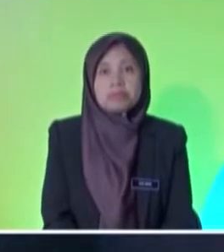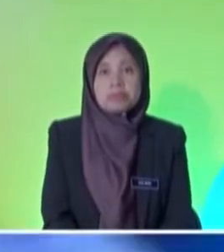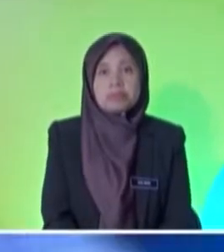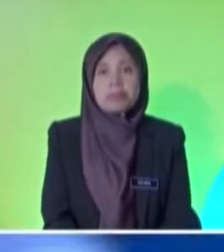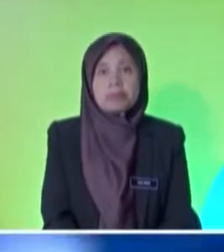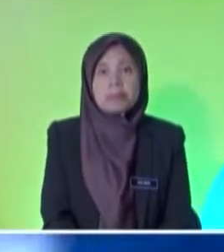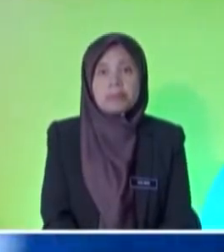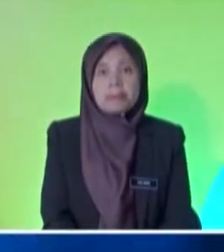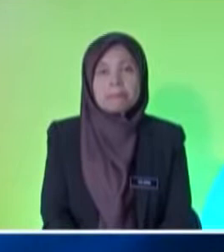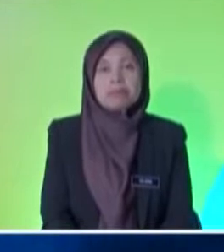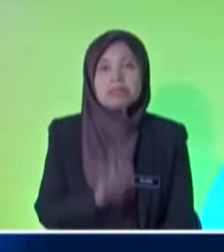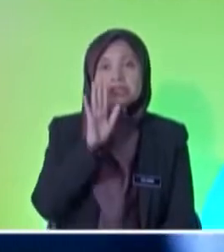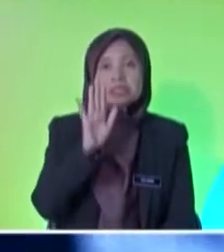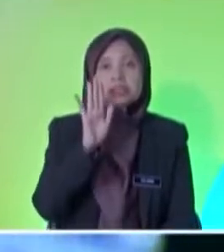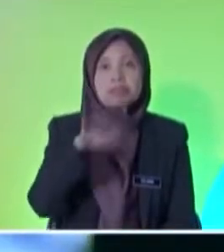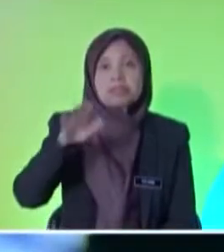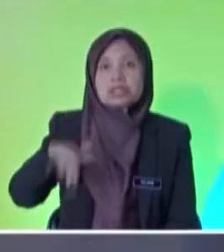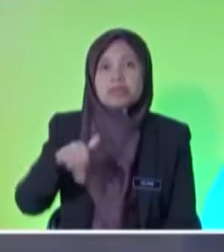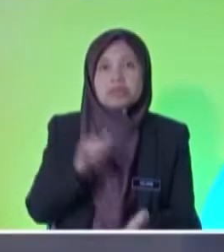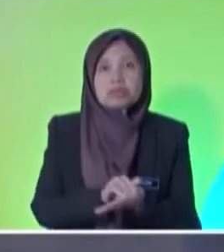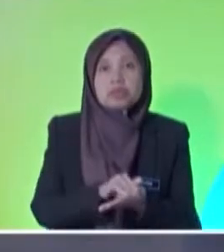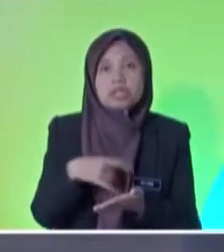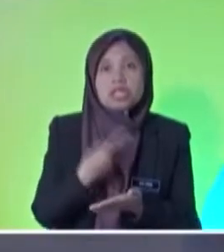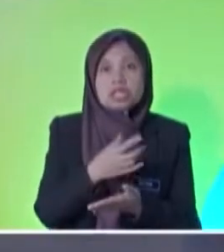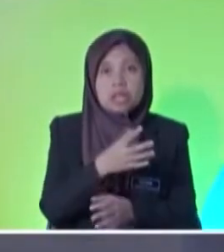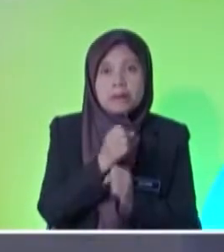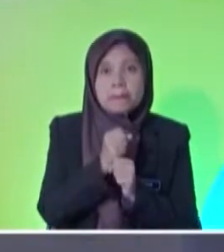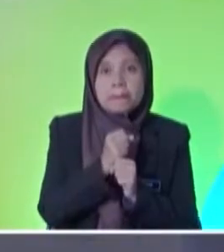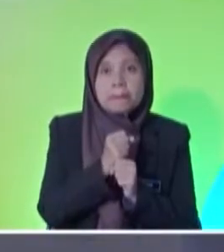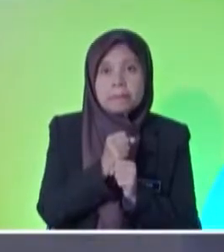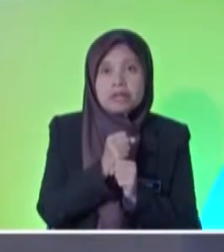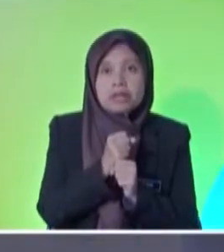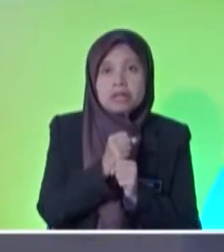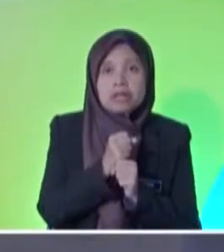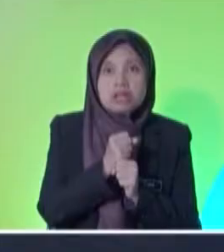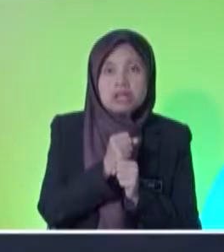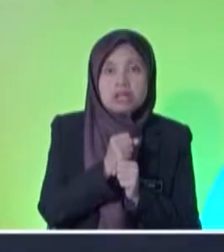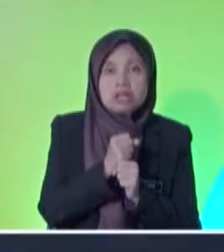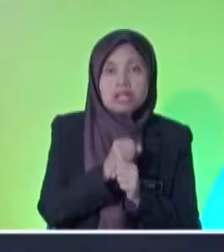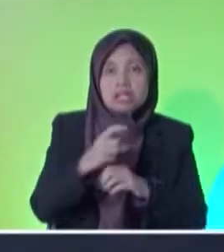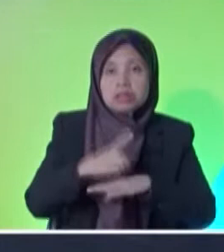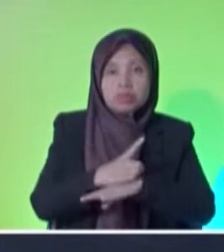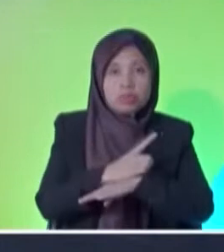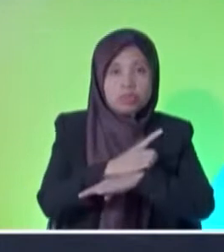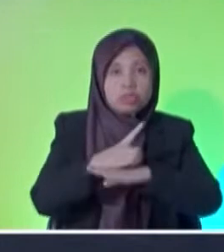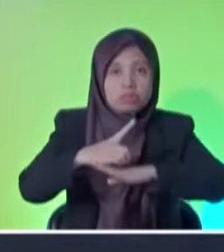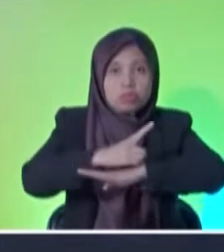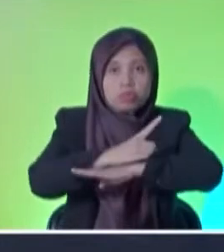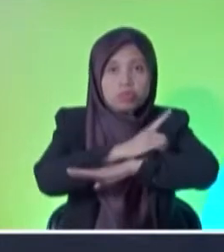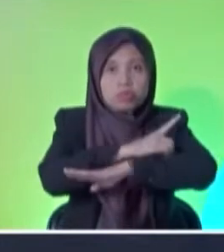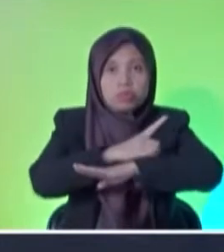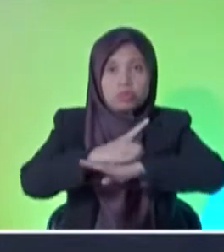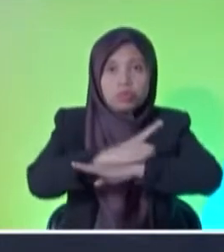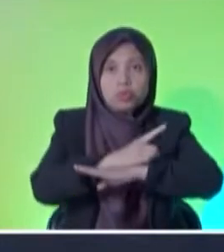Hai hey aktivitas tadi sebelum tuh kita ambil Katakanlah ambil debu Oke tadi udah